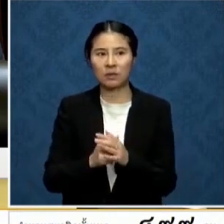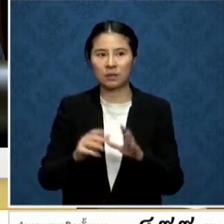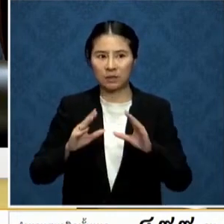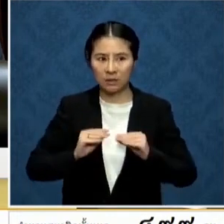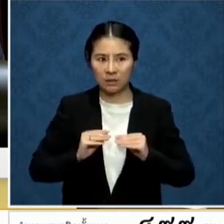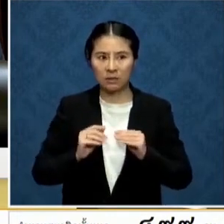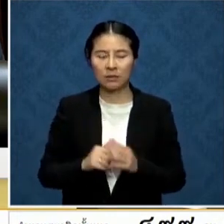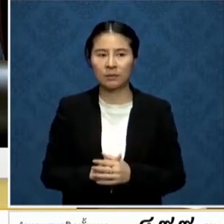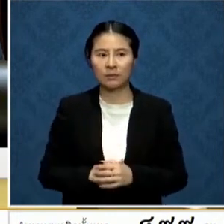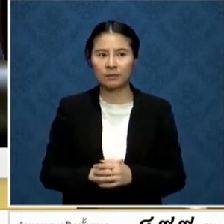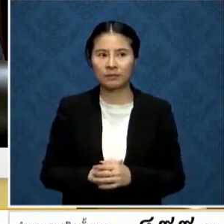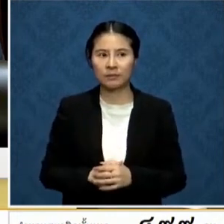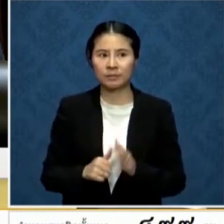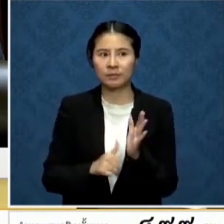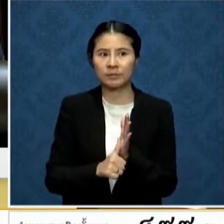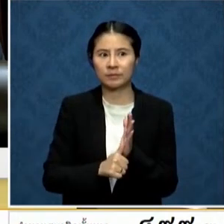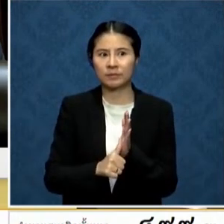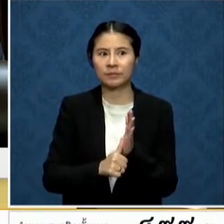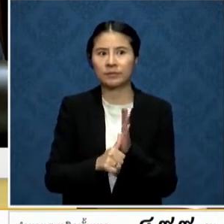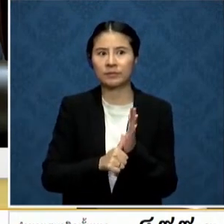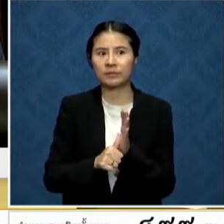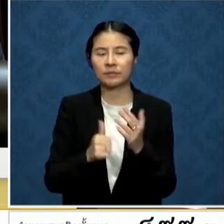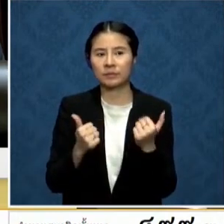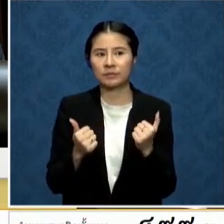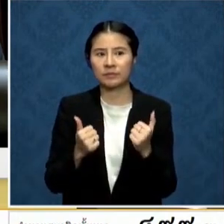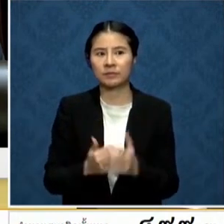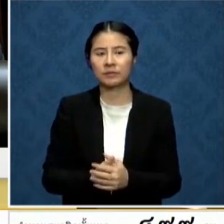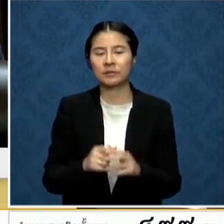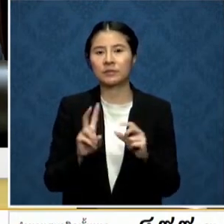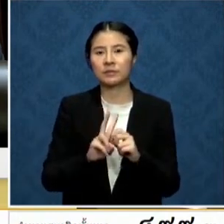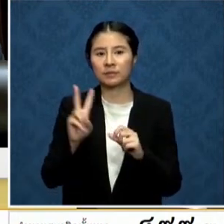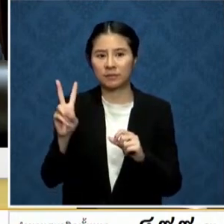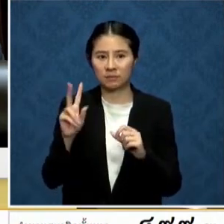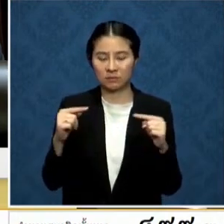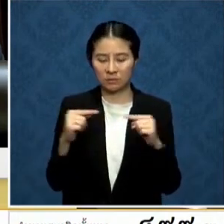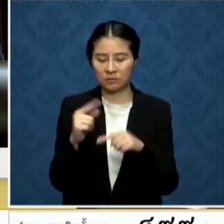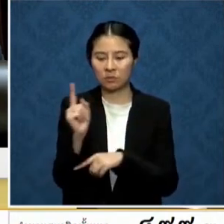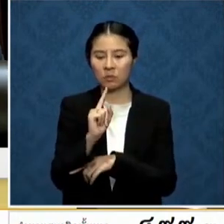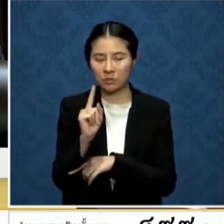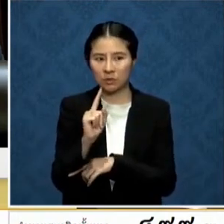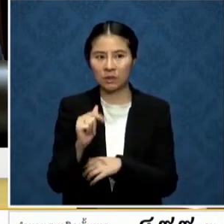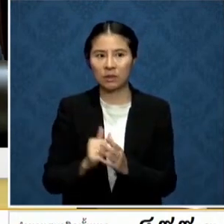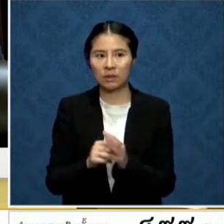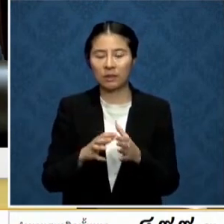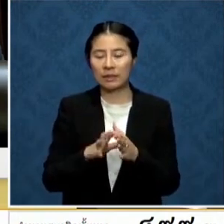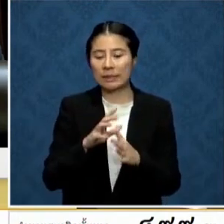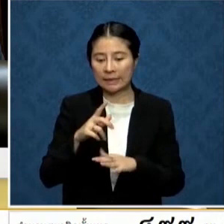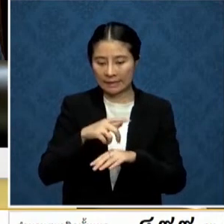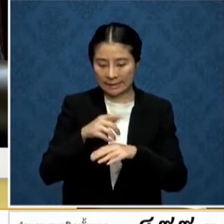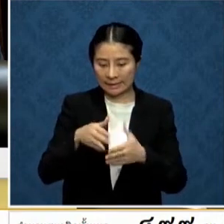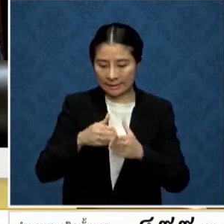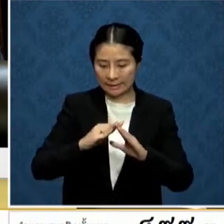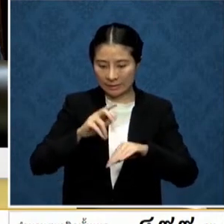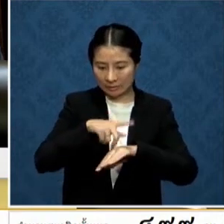หลักการเ่อการแก้ไขข้อบังคับฉบับนี้เรื่องที่ 2ก็คงเป็นเรื่องของการตั้งประธานกรรมาธิการ